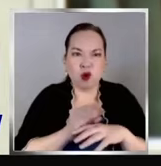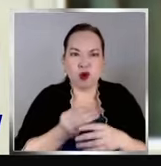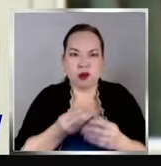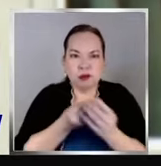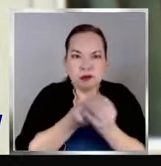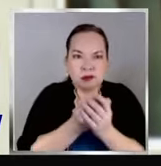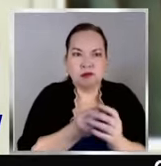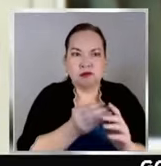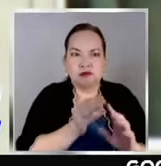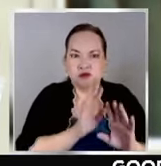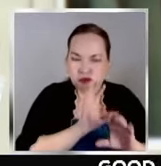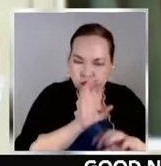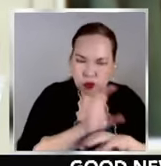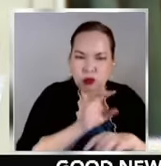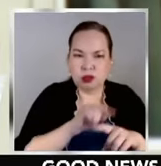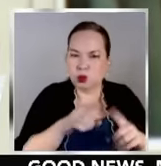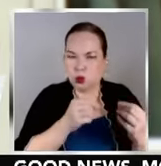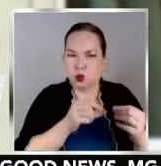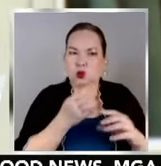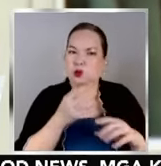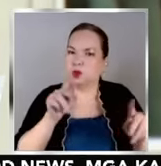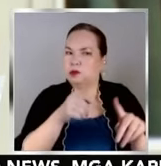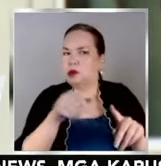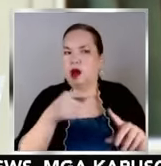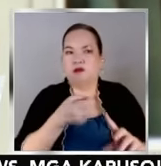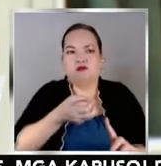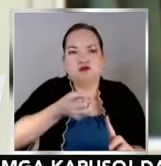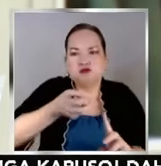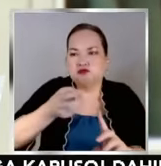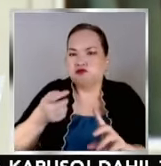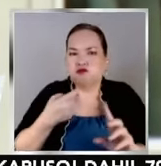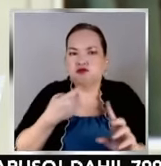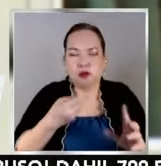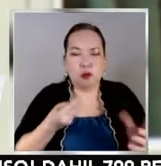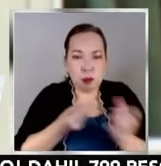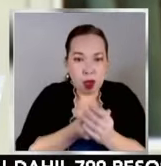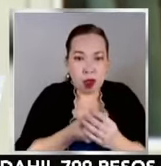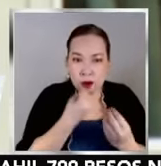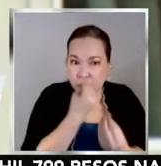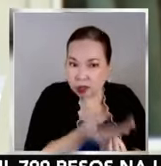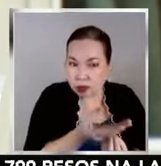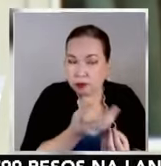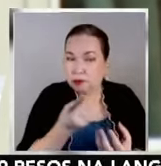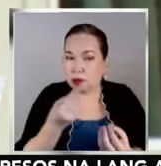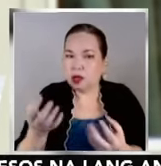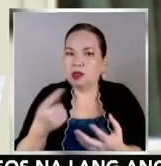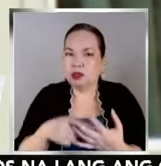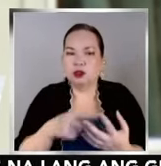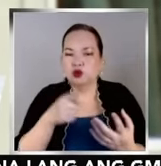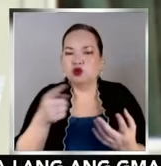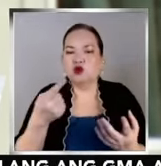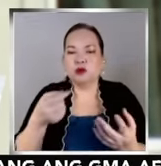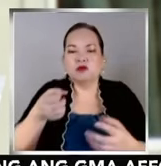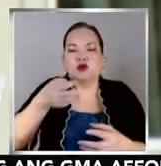krimen. Binuyo at sinuhulan, nag-alok ng pera para gumawa ng trabaho, trabahong masama ang